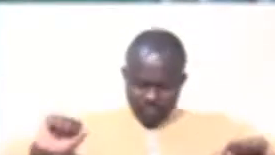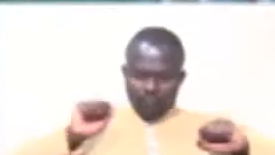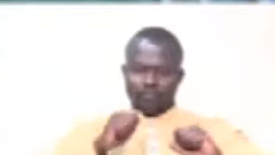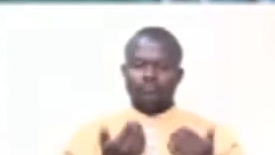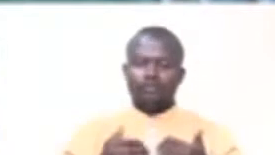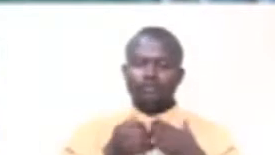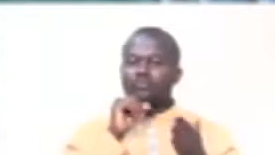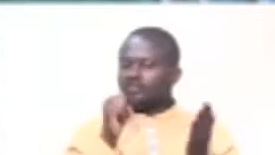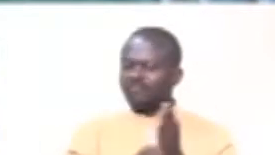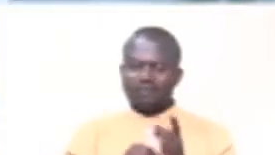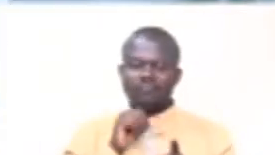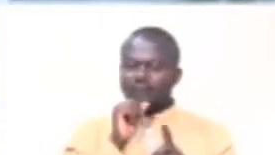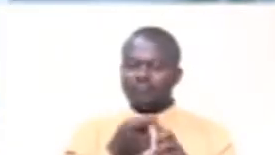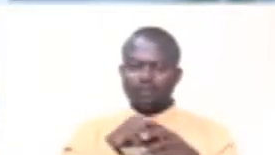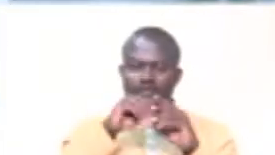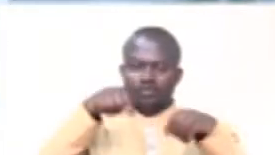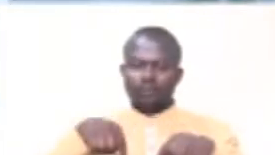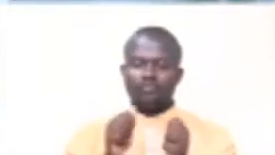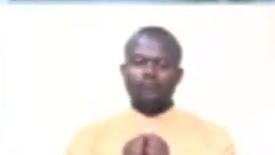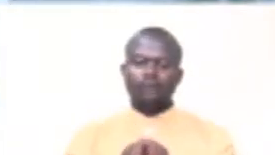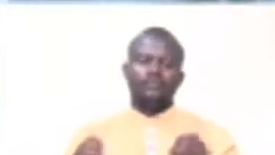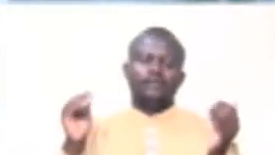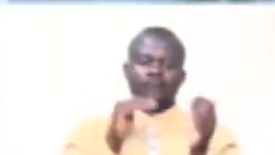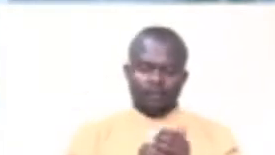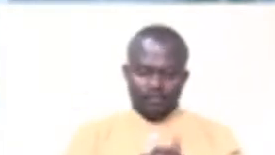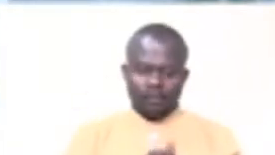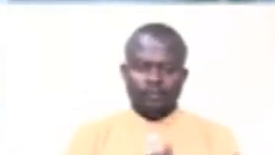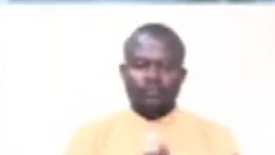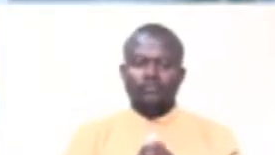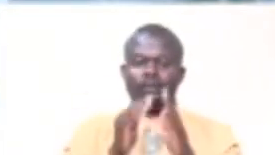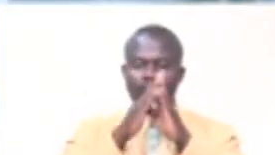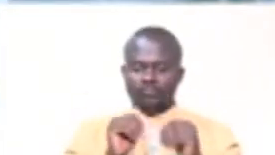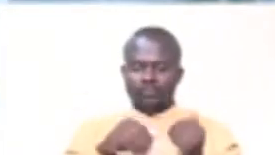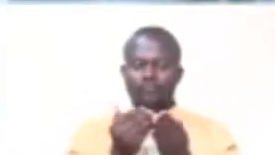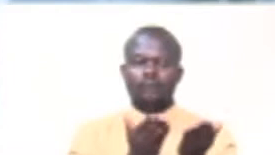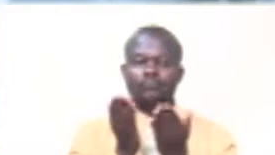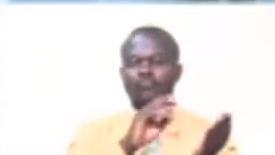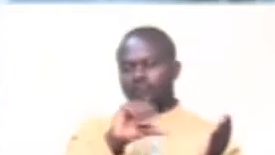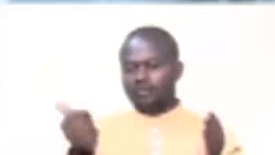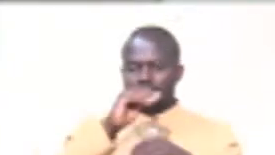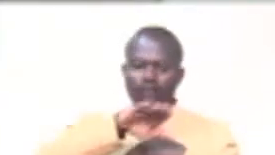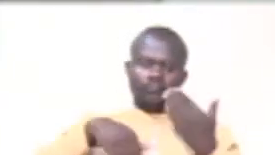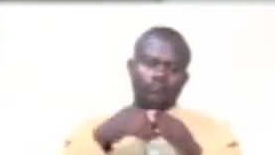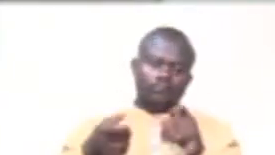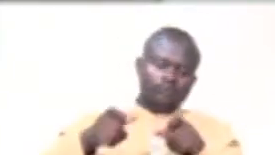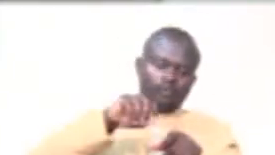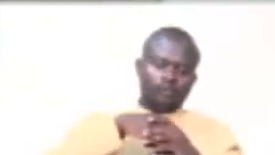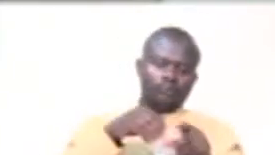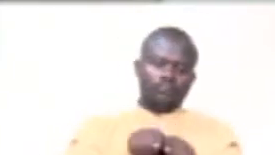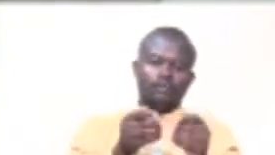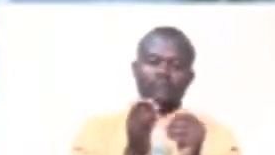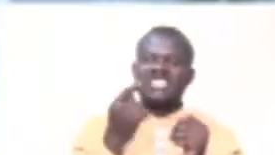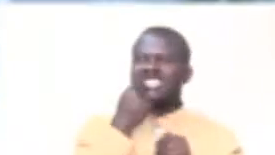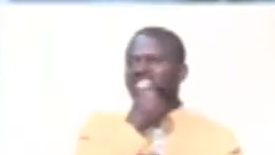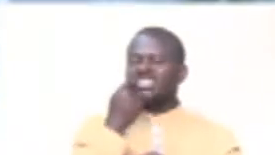nta kibazo atavuye hangaha. Ndetse amazu hari serivisi zindi twongerewe nk'iserivisi